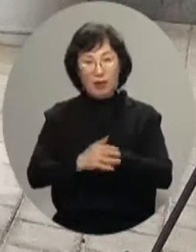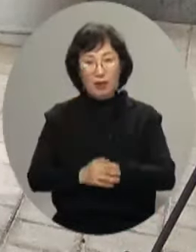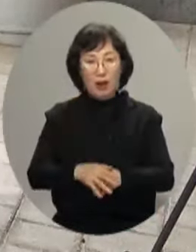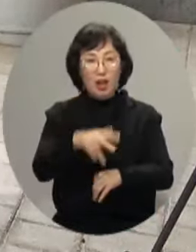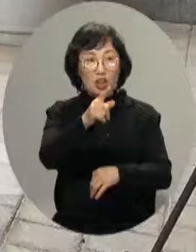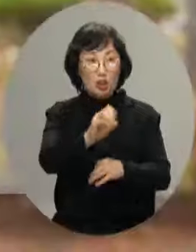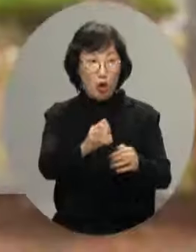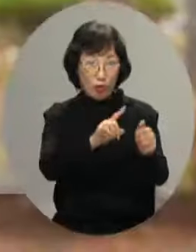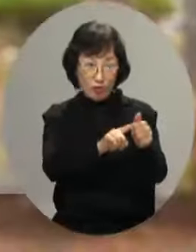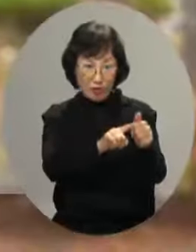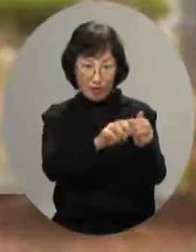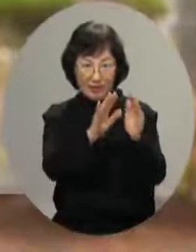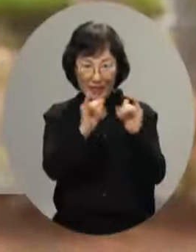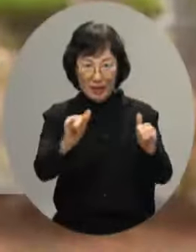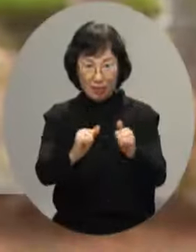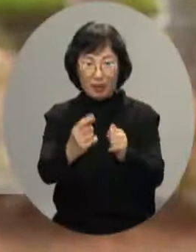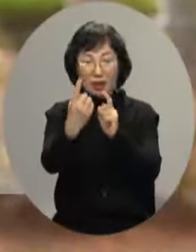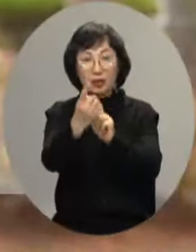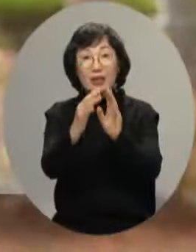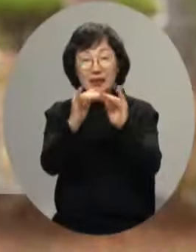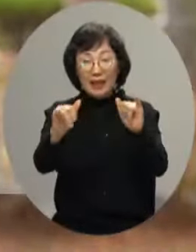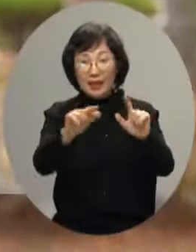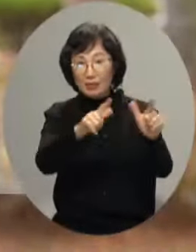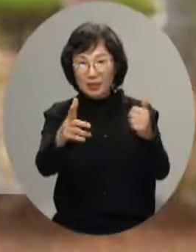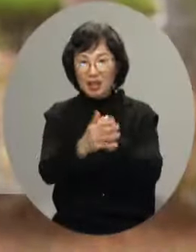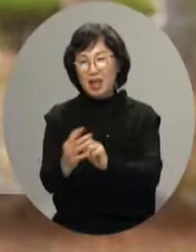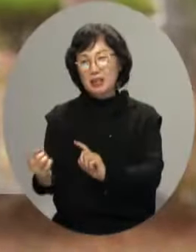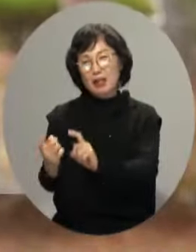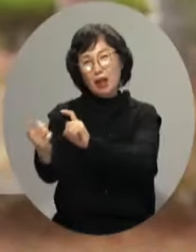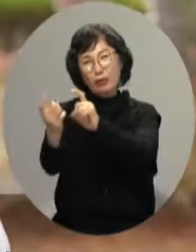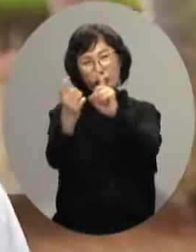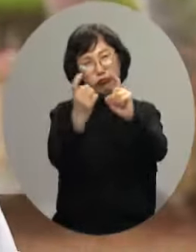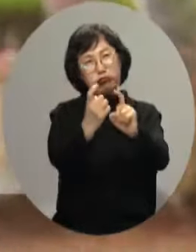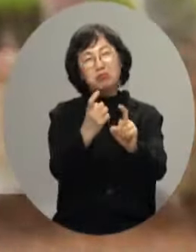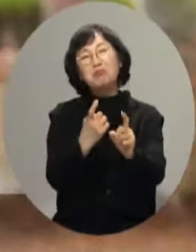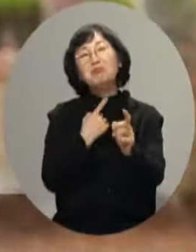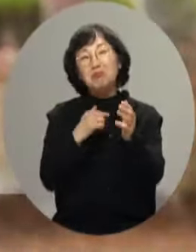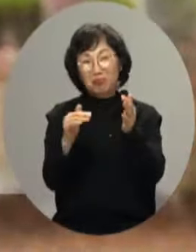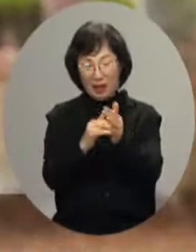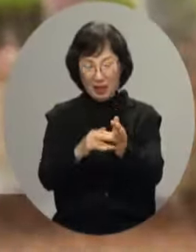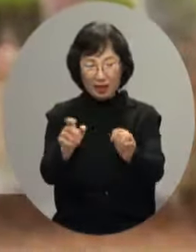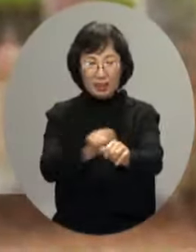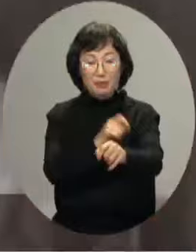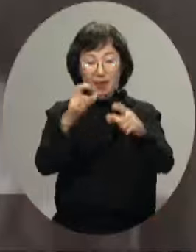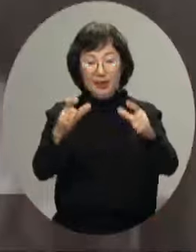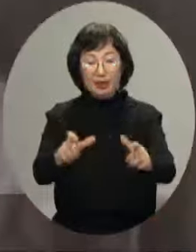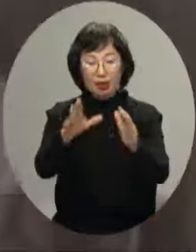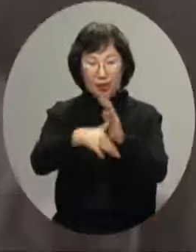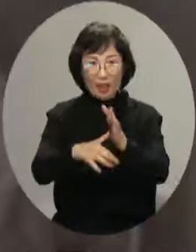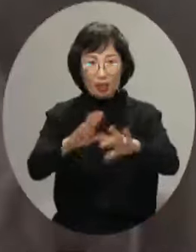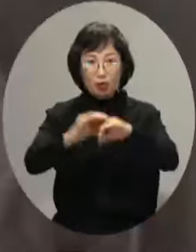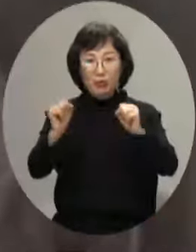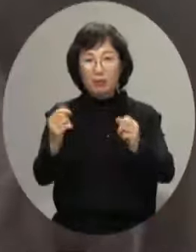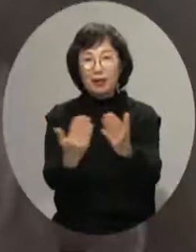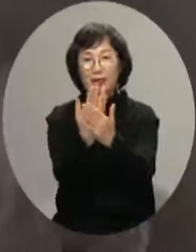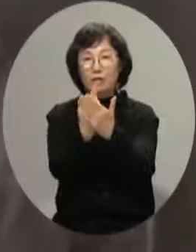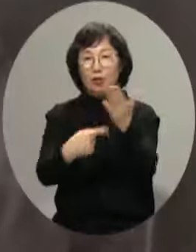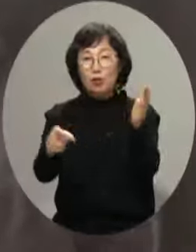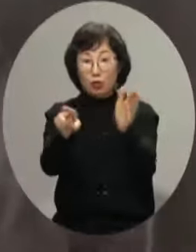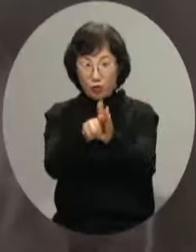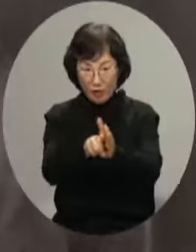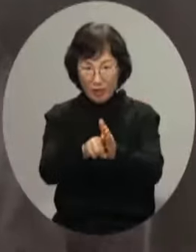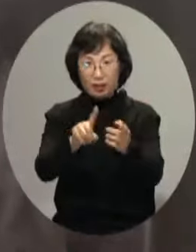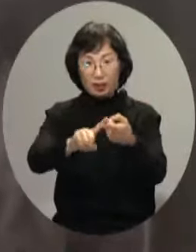예비 후보는 상대 후보들을 싸움꾼이라 지칭하며 특별자치도시대 전북 발전을 위한 여당